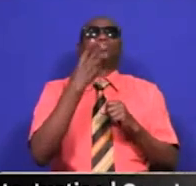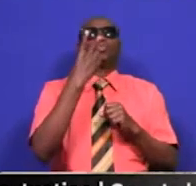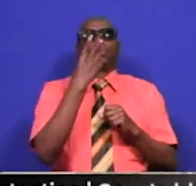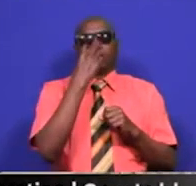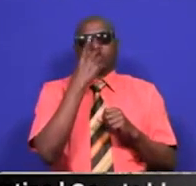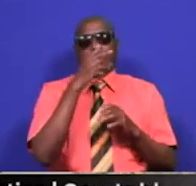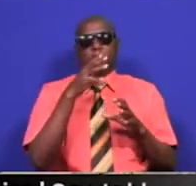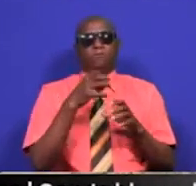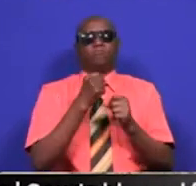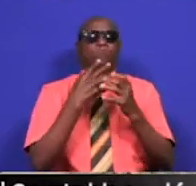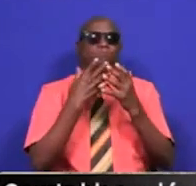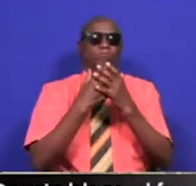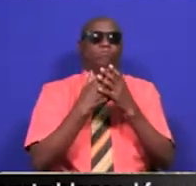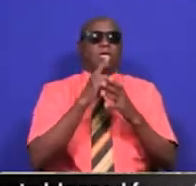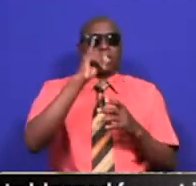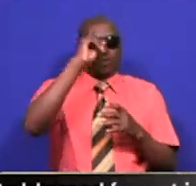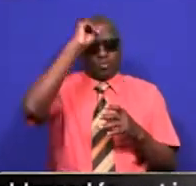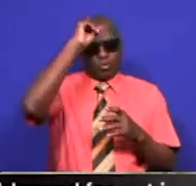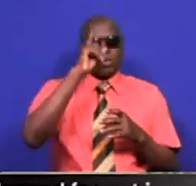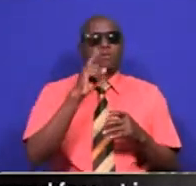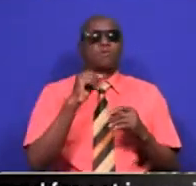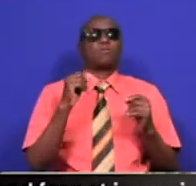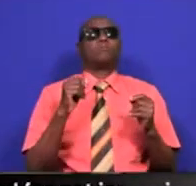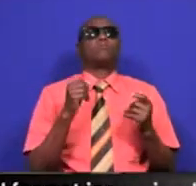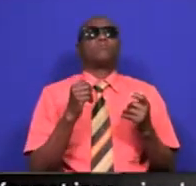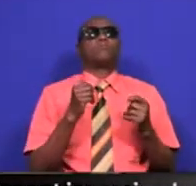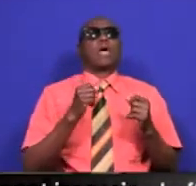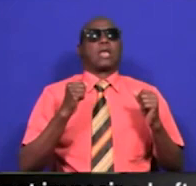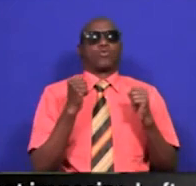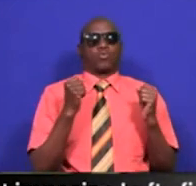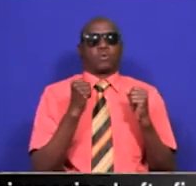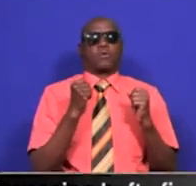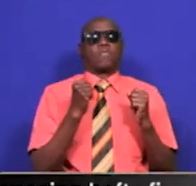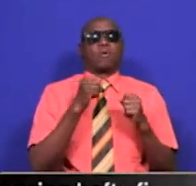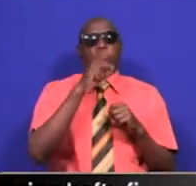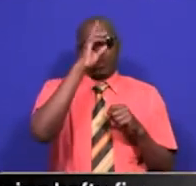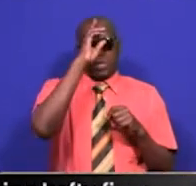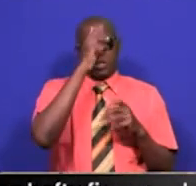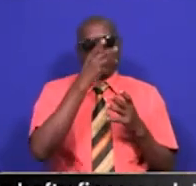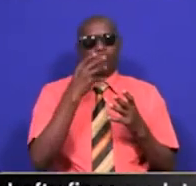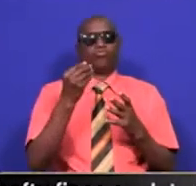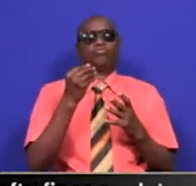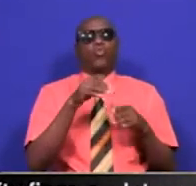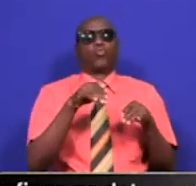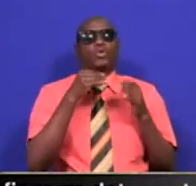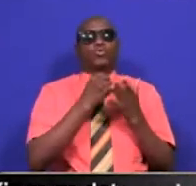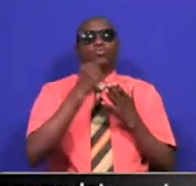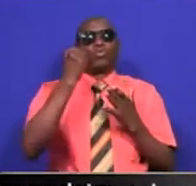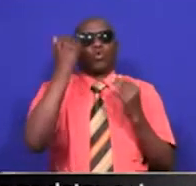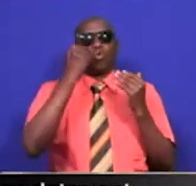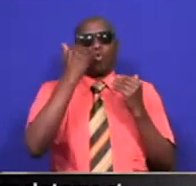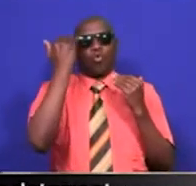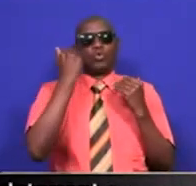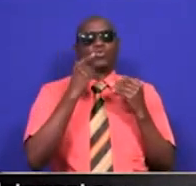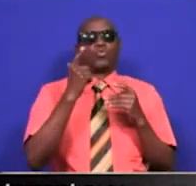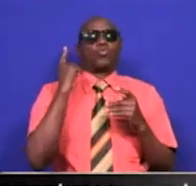The suspects were taken to Nanyuki police station waiting to be charged in court of law. Two motorcycles believed to be used in